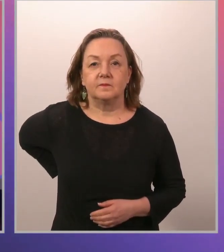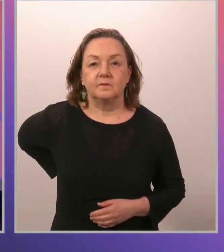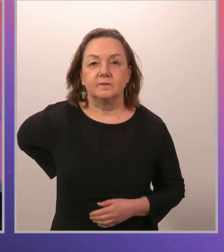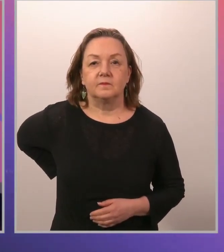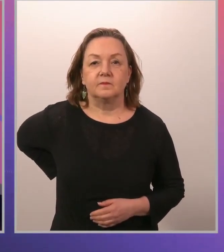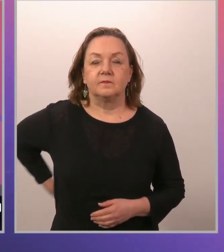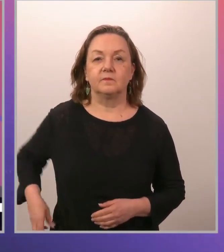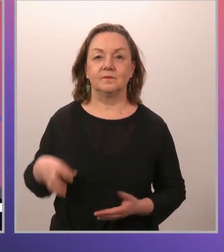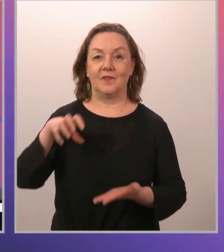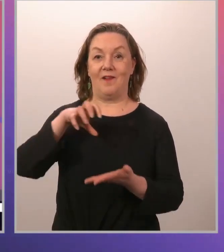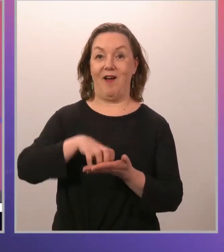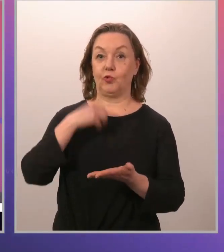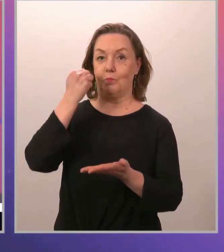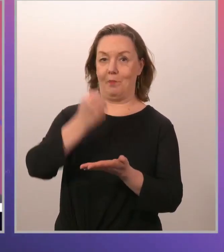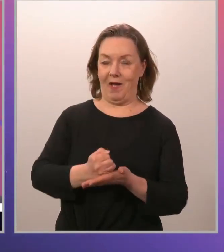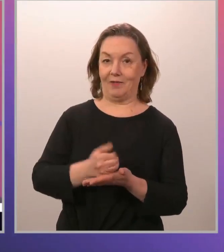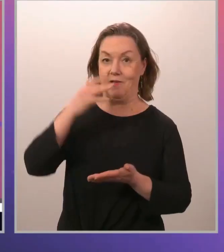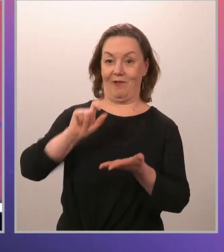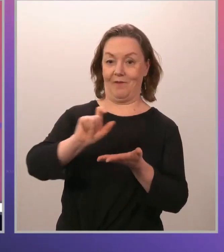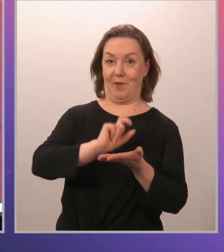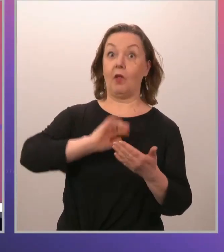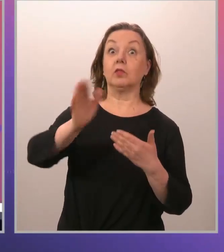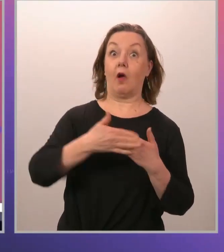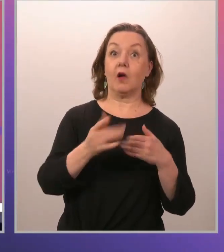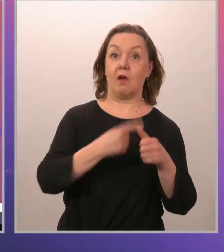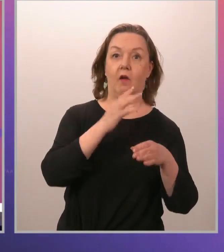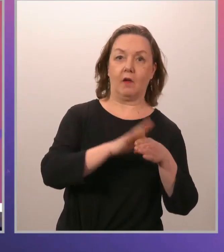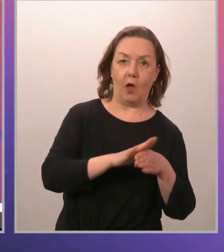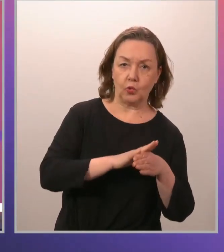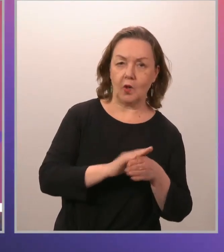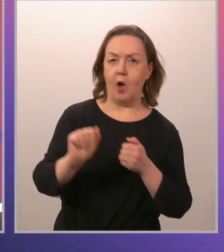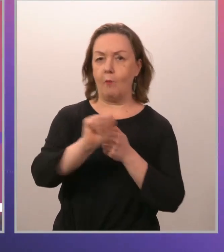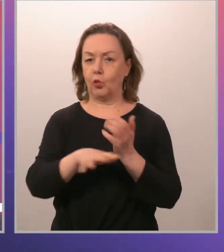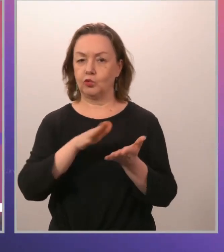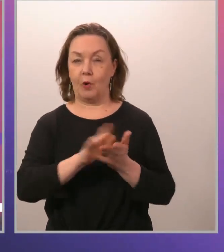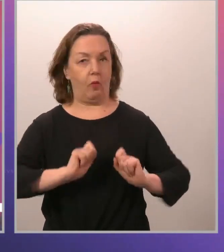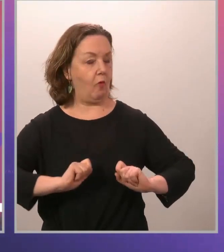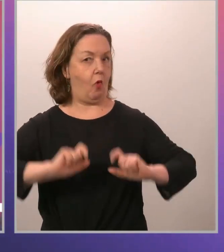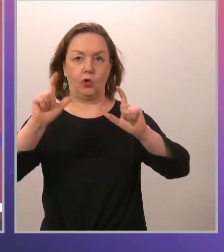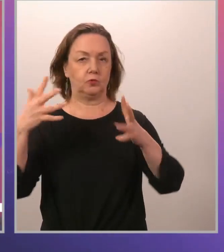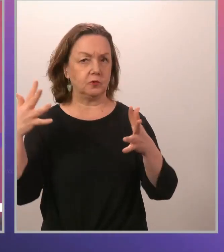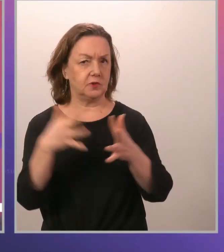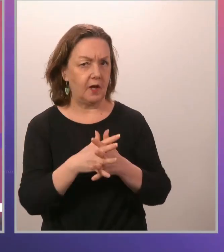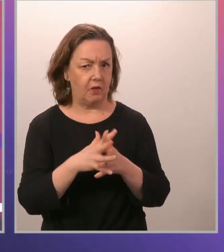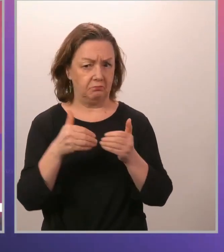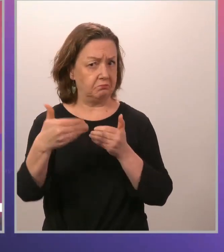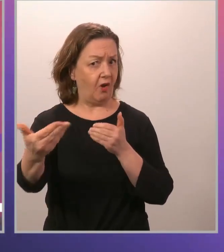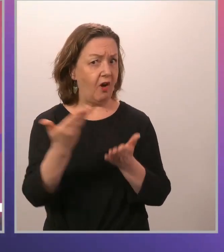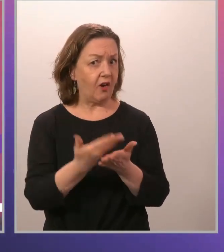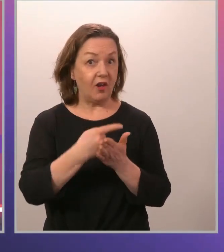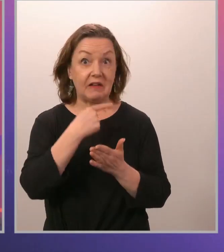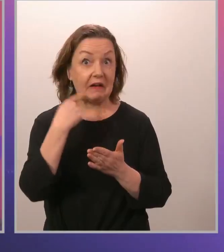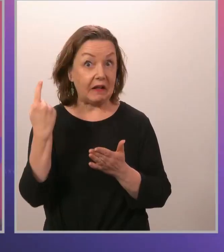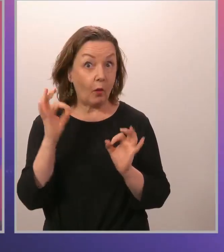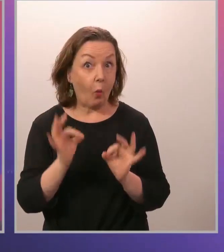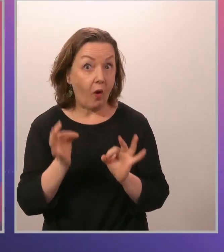Hallitus haluaa jalkaväkimiinat takaisin ja puolustusmenoihin ison korotuksen. Miten pitkälle rahat riittävät ja mistä